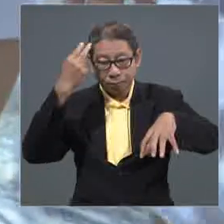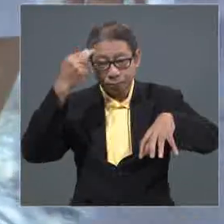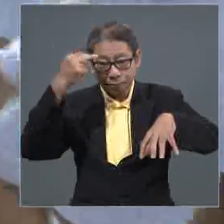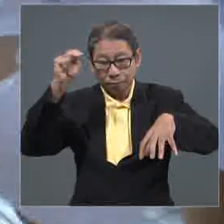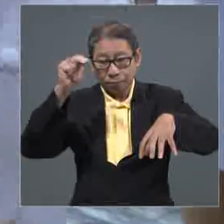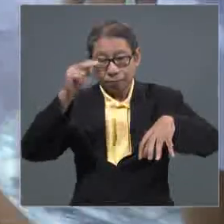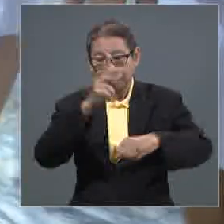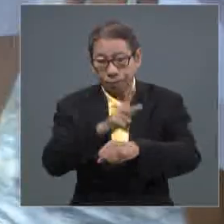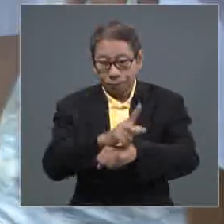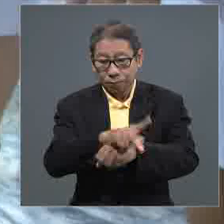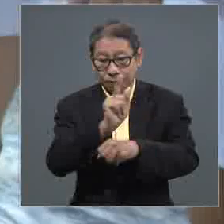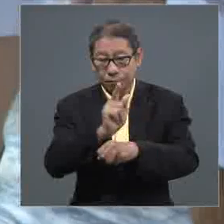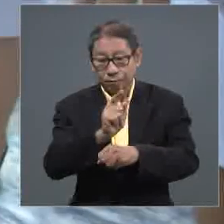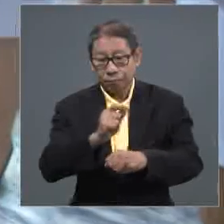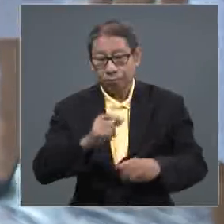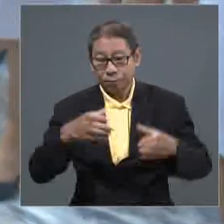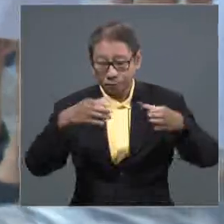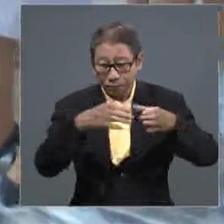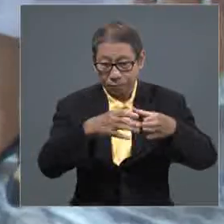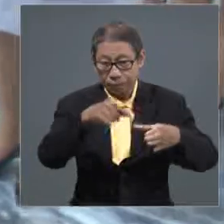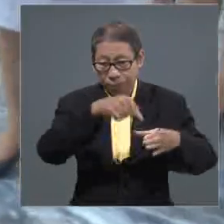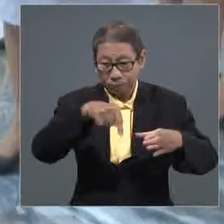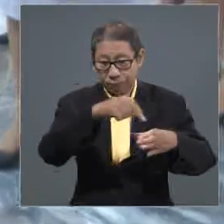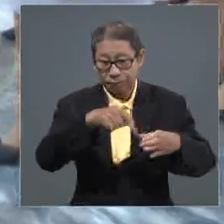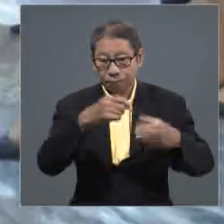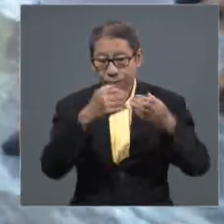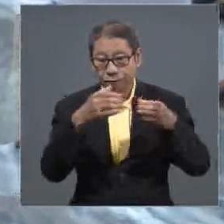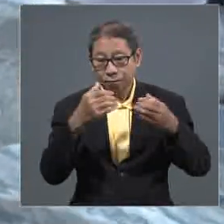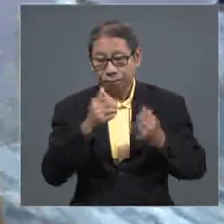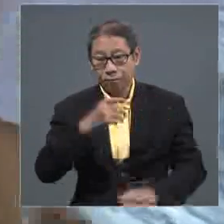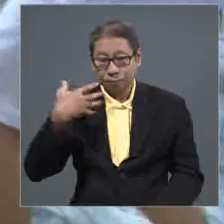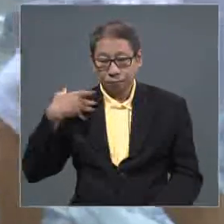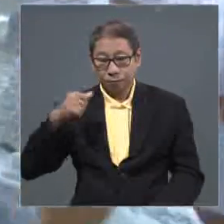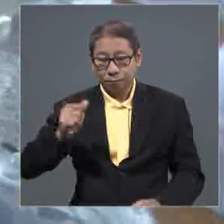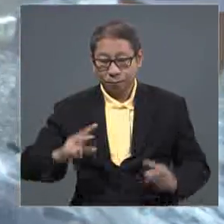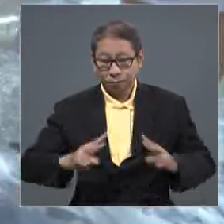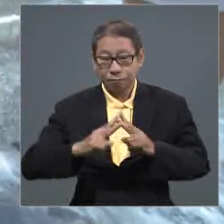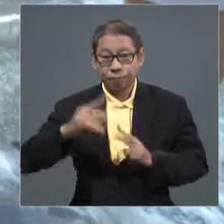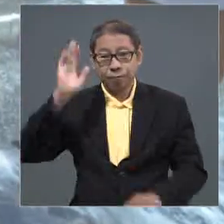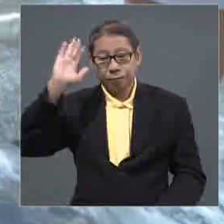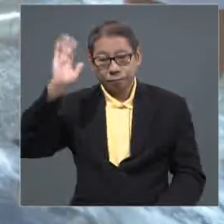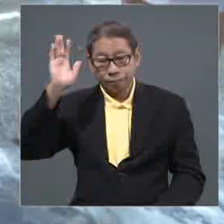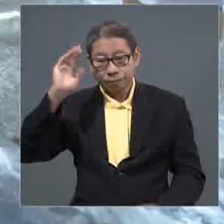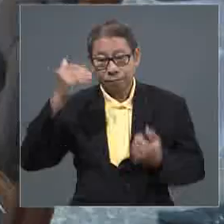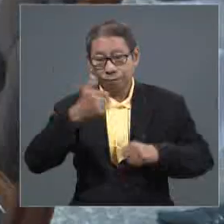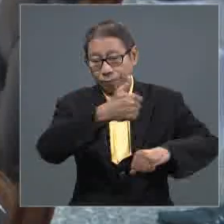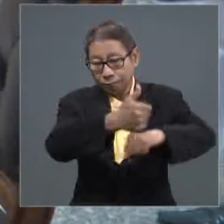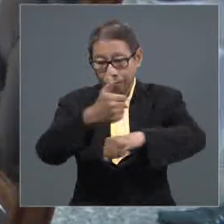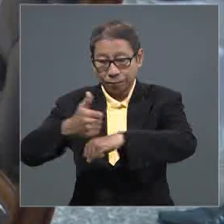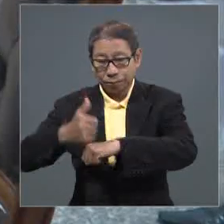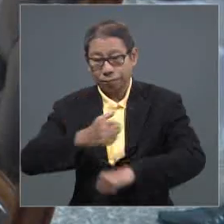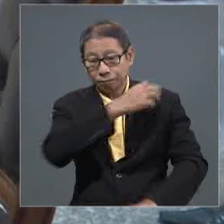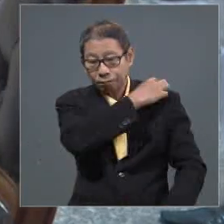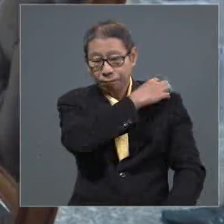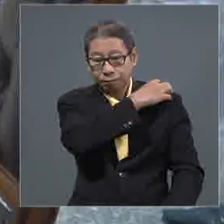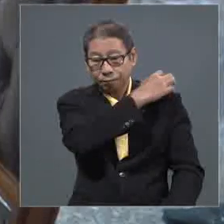เป็นประธานในพิธีนำคณะของนางสุฤทัยเลิศเกษมอธิบดีกรมประชาสัมพันธ์พร้อมด้วยผู้บริหารข้าราชการพนัก